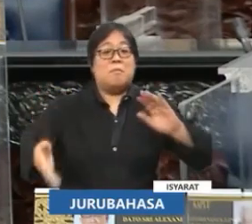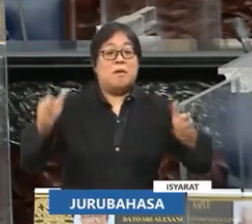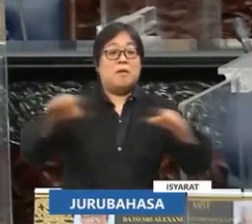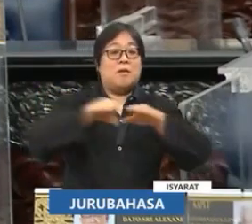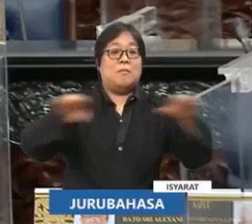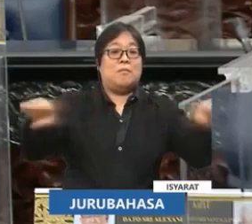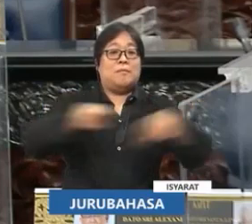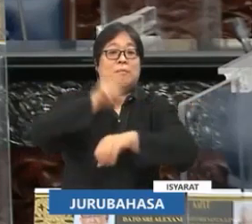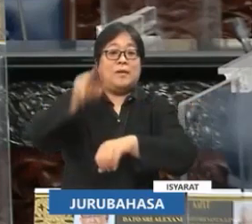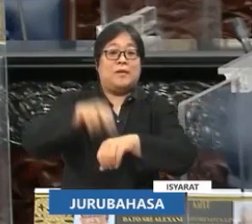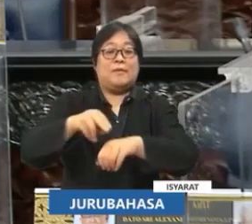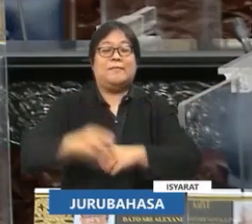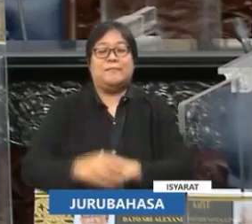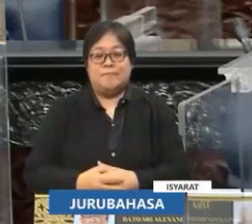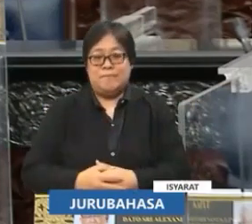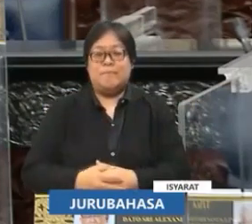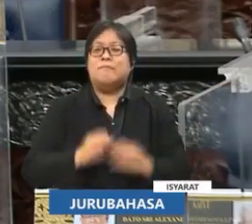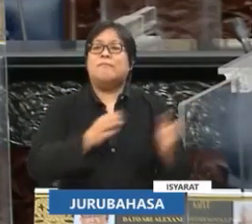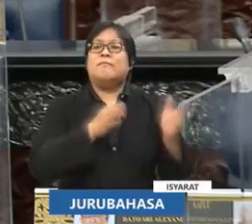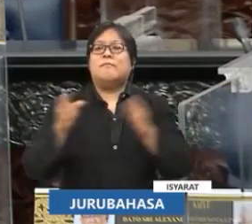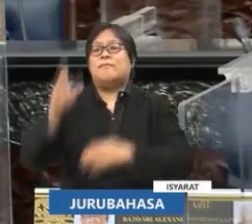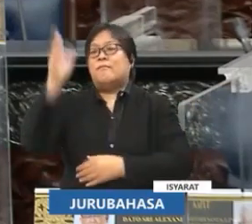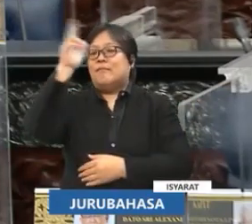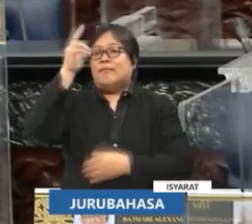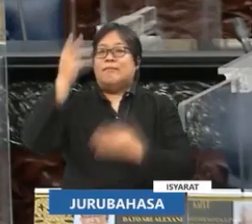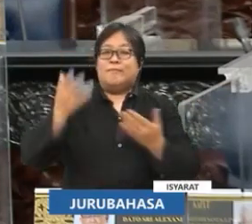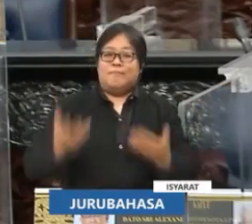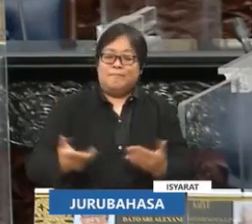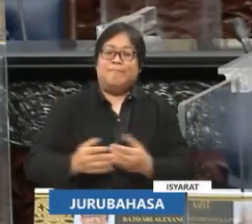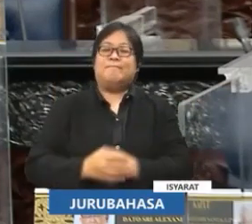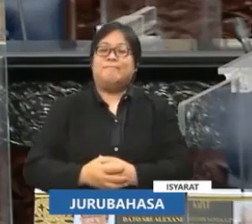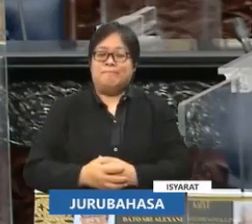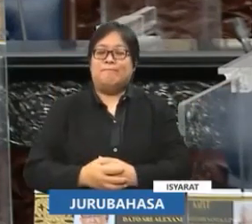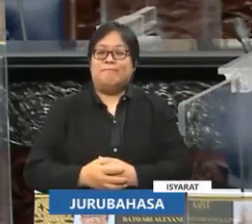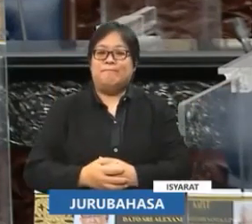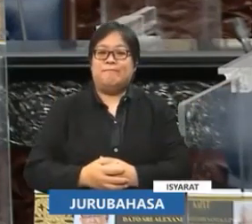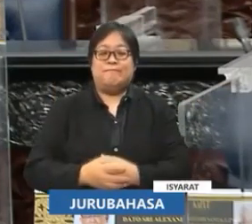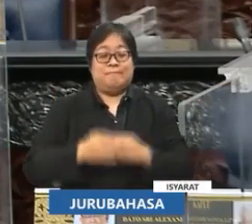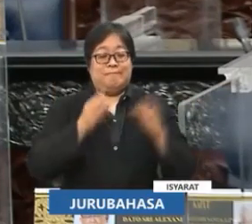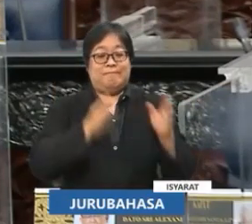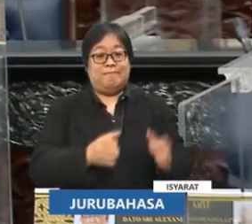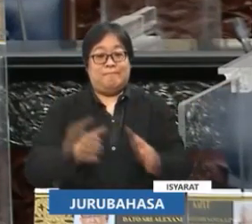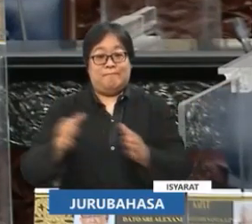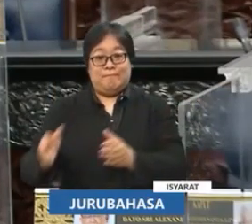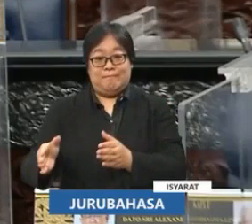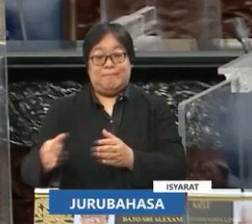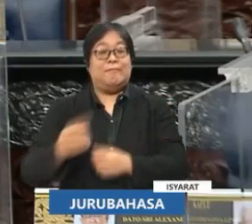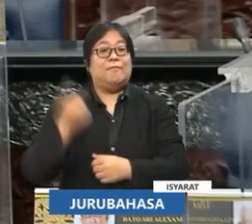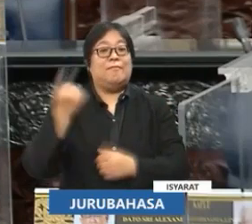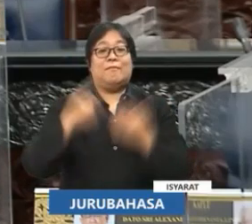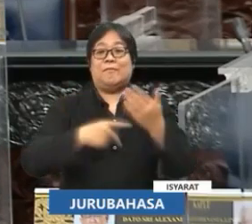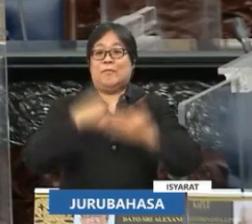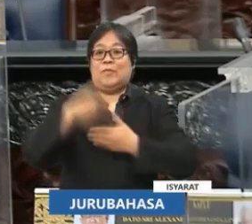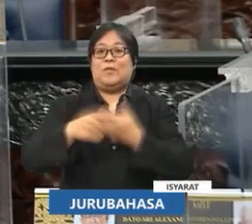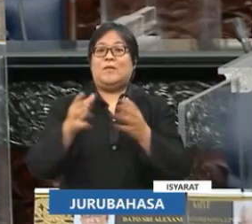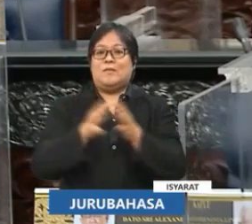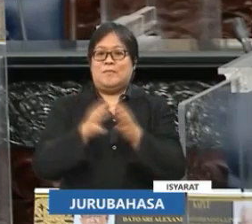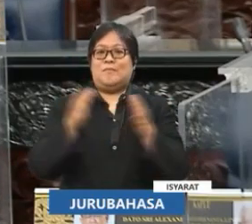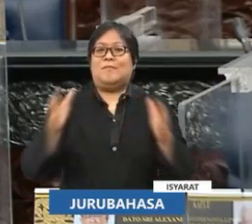nasional. Oleh kerana itu, kerajaan telah telah mengaturkan supaya satu program